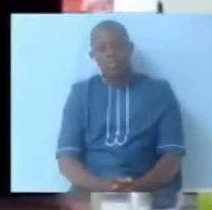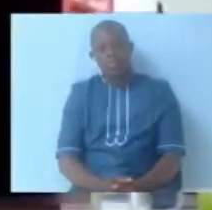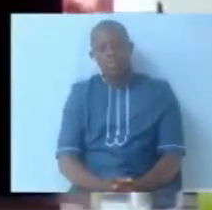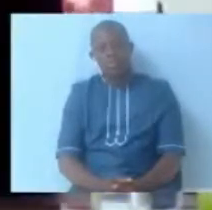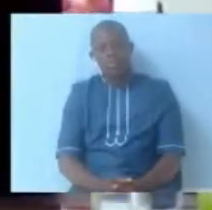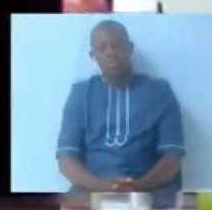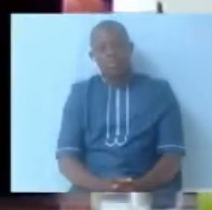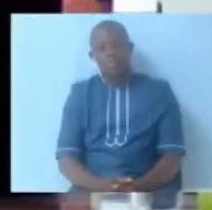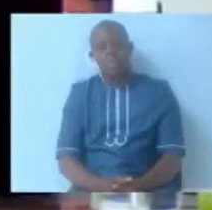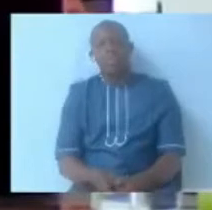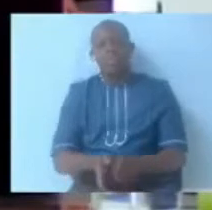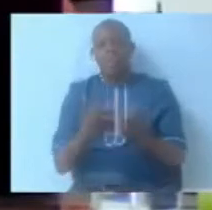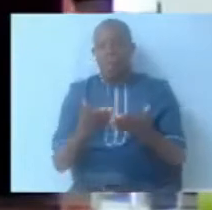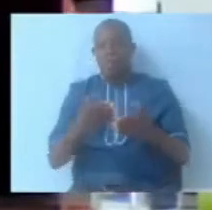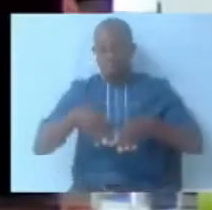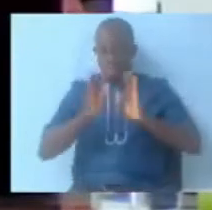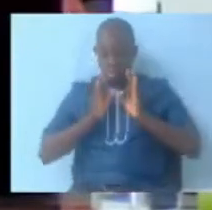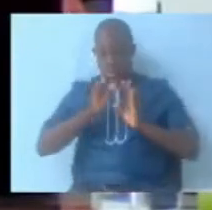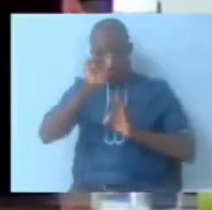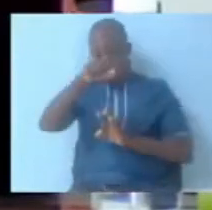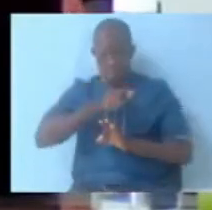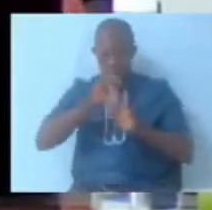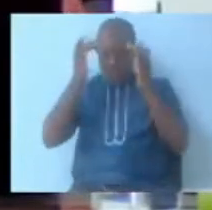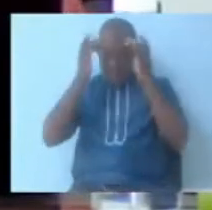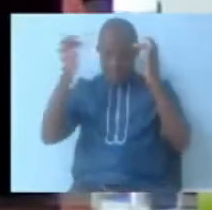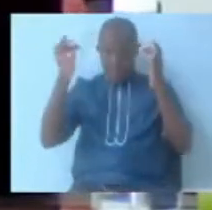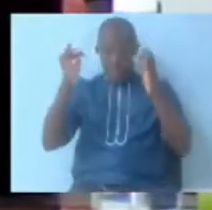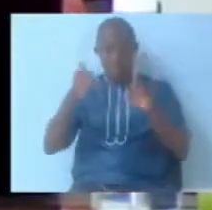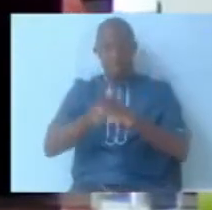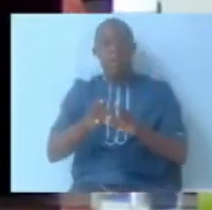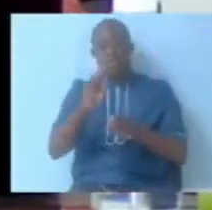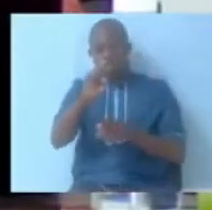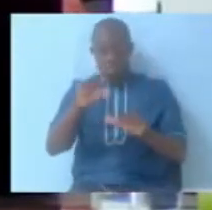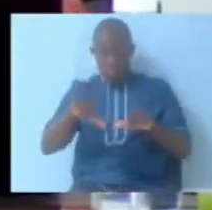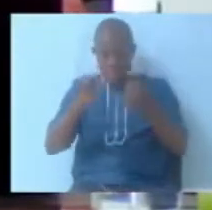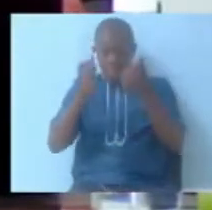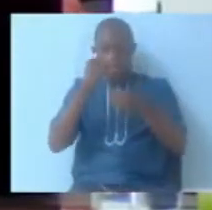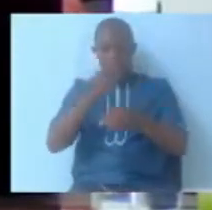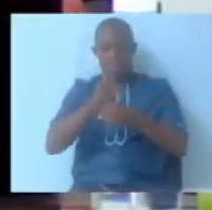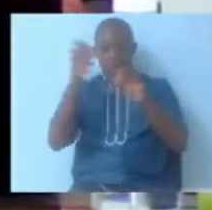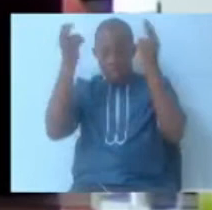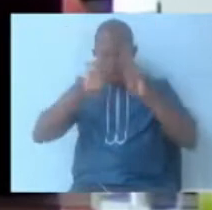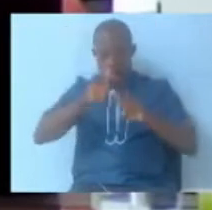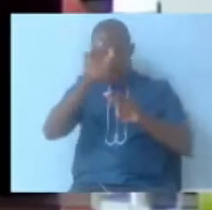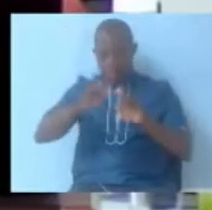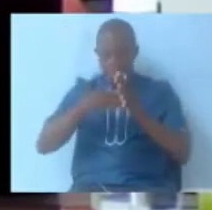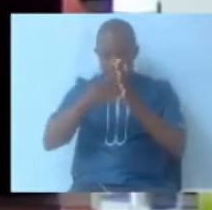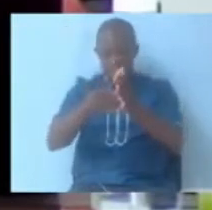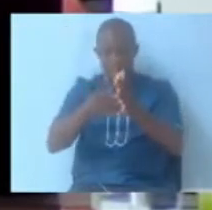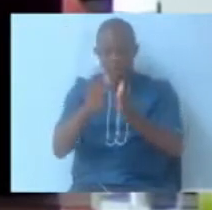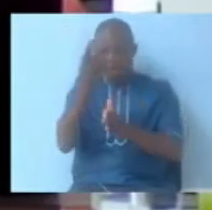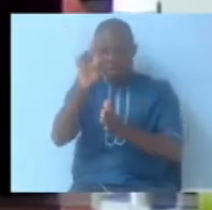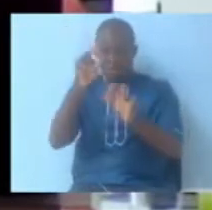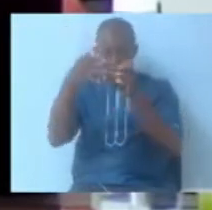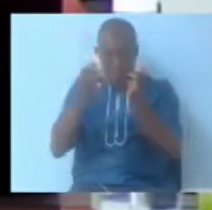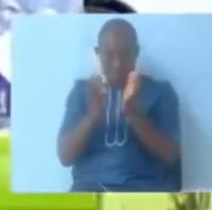Taking your career in chronological order, you started off as a magistrate, first class. Nia jube la londo ni ila nyati li nyanyi nkere nya purunga